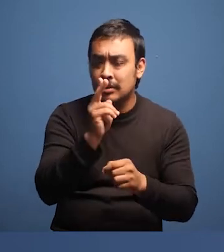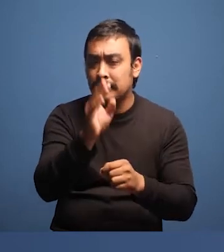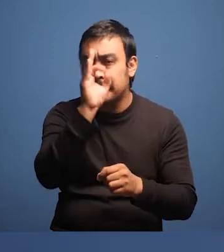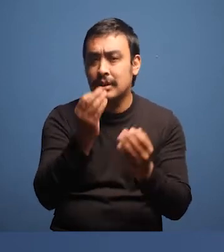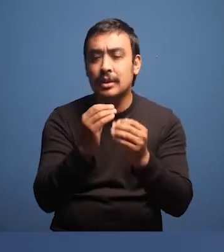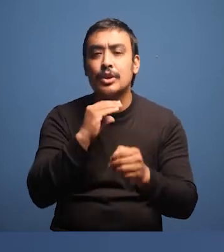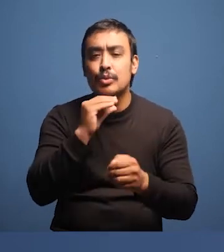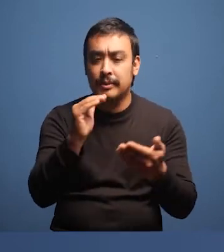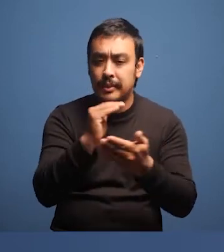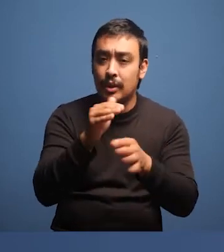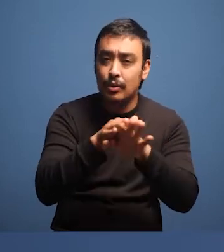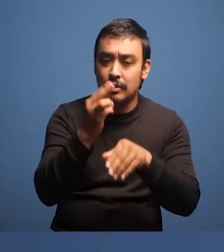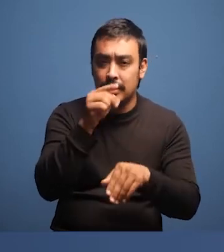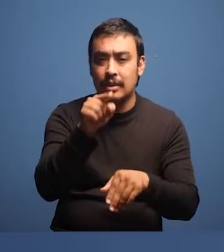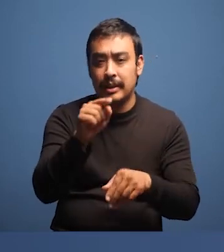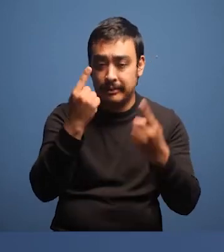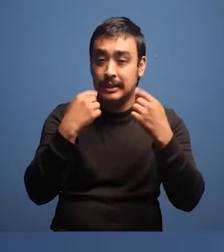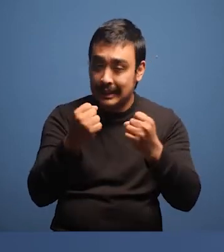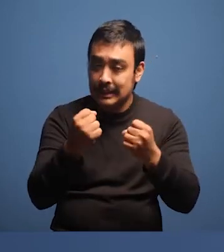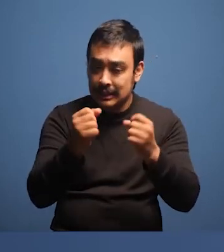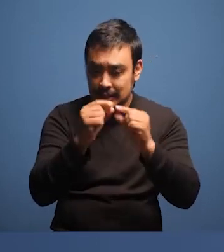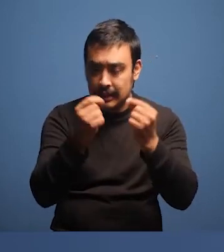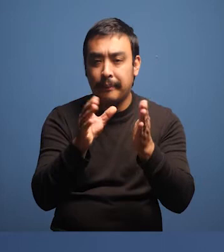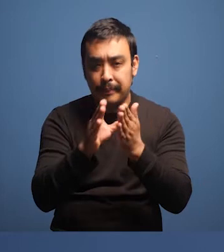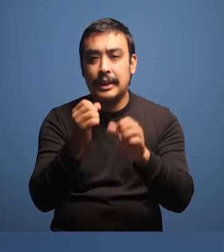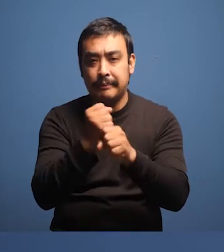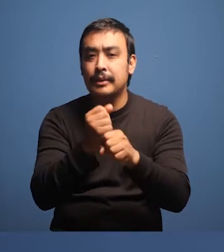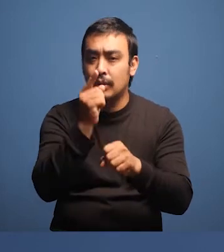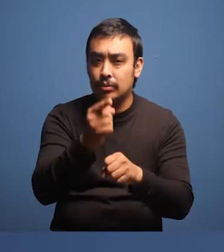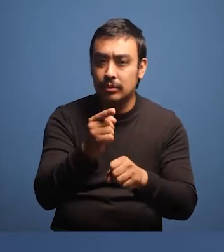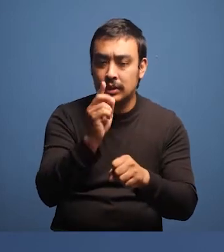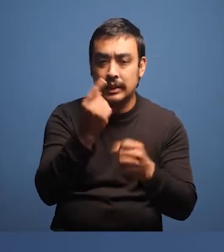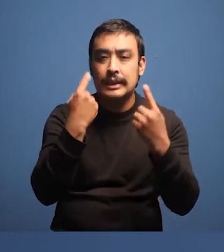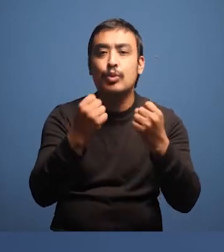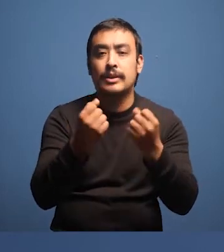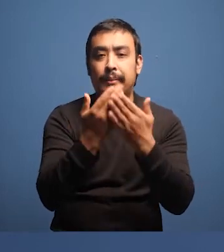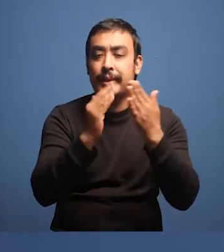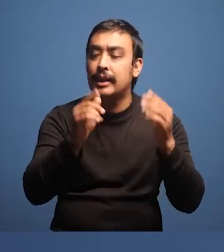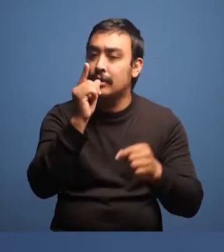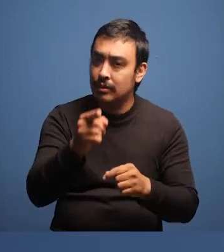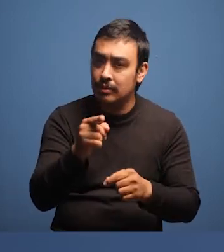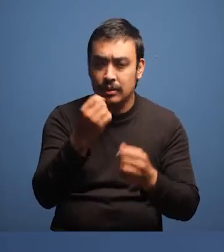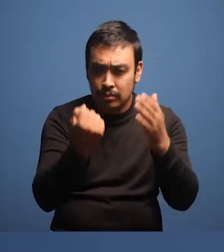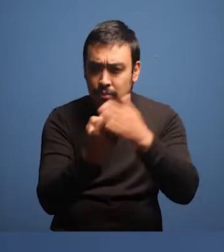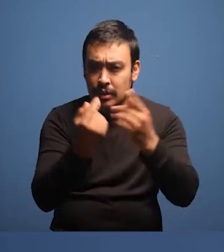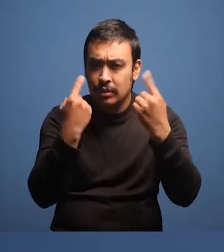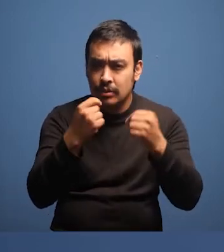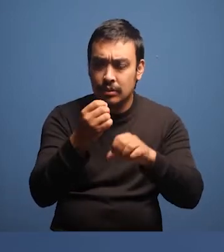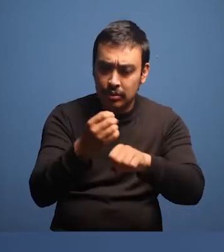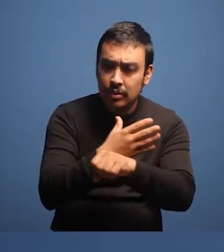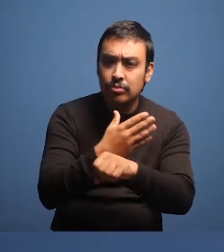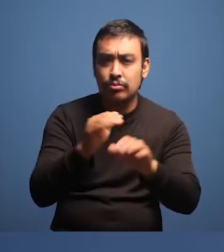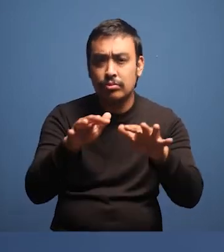र चिल्ड्रेनहरूमा? सिन्स तपाईँ त हेल्थको ब्याकग्राउन्डबाट हेल्थ स्टुडेन्ट पनि भएको कारणले चाहिँ मेन हेल्थमा कस्तो असर पार्छ र